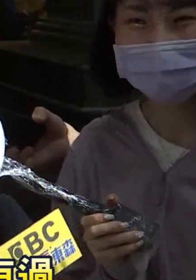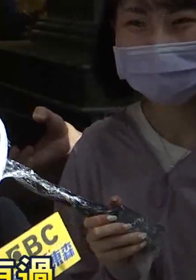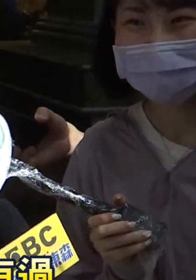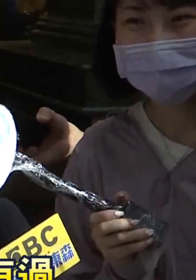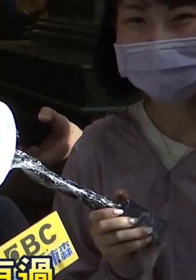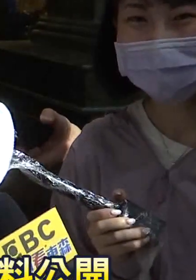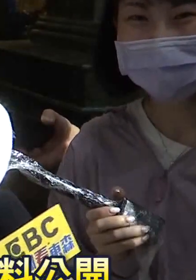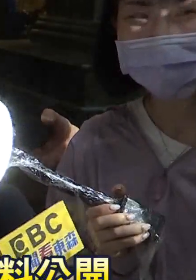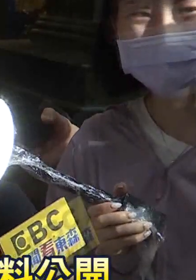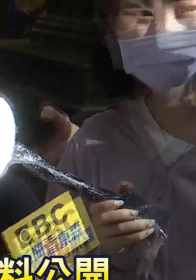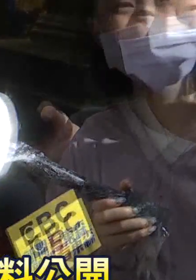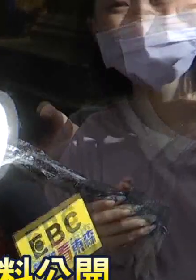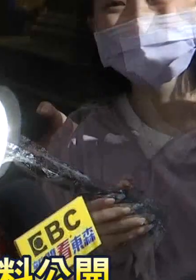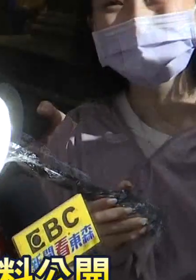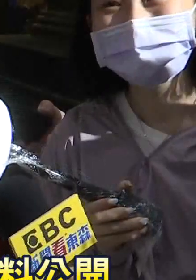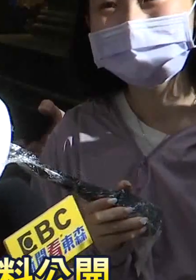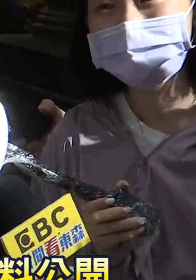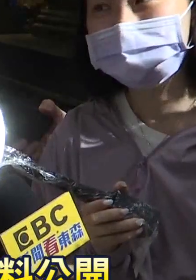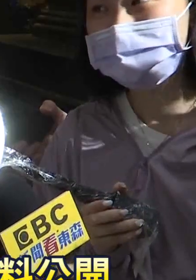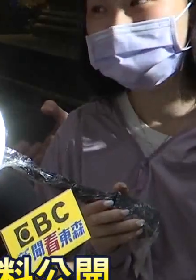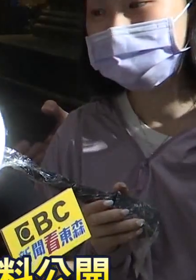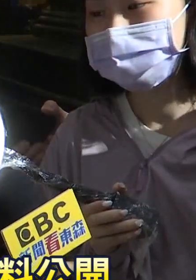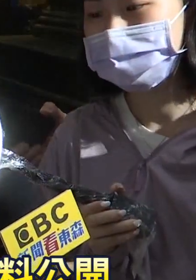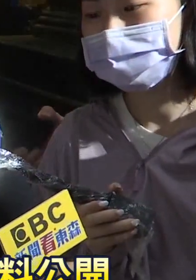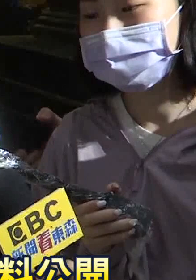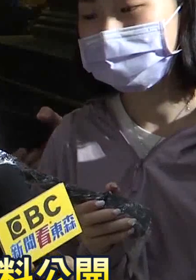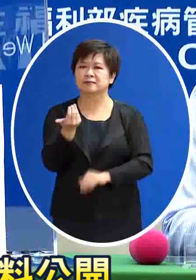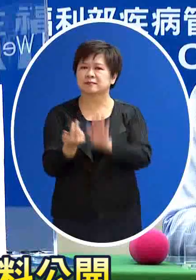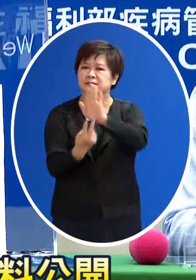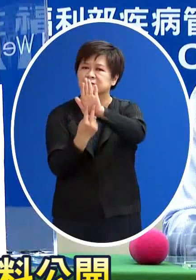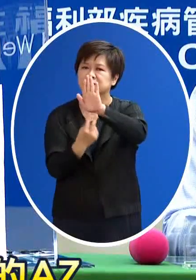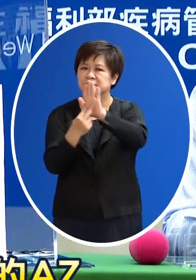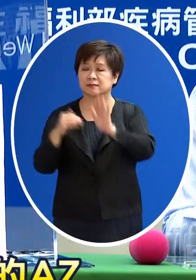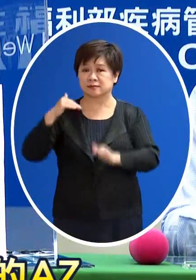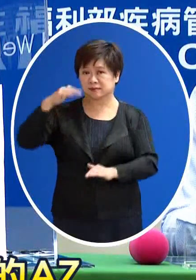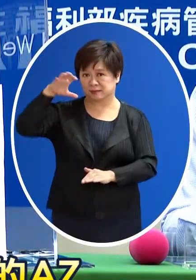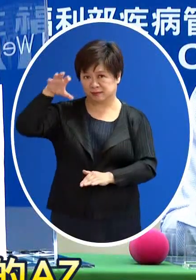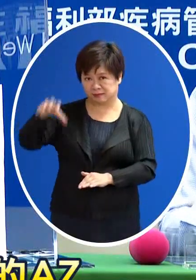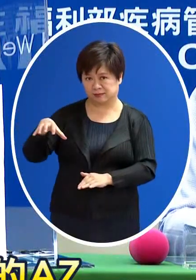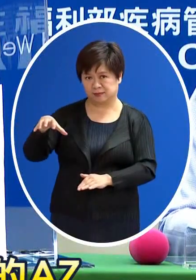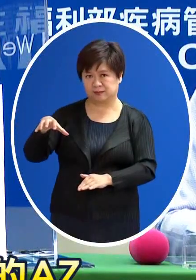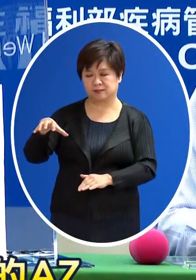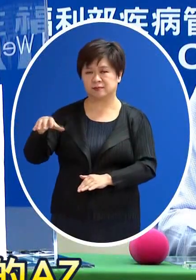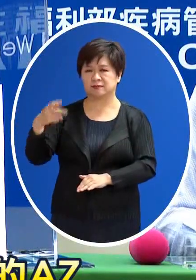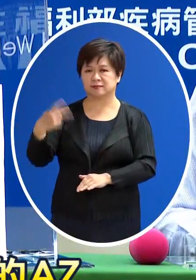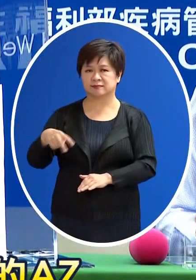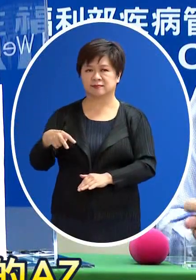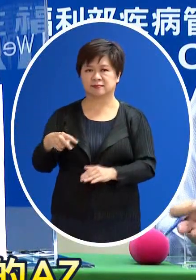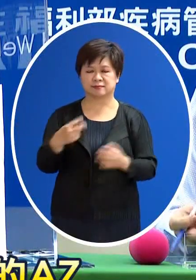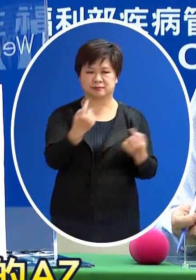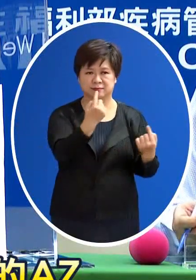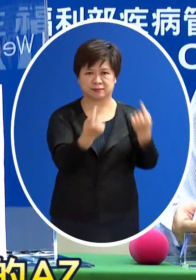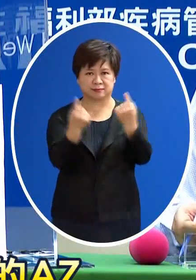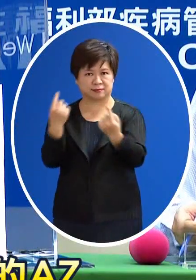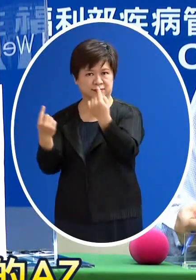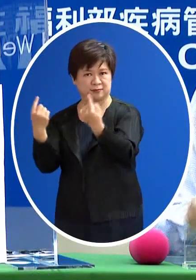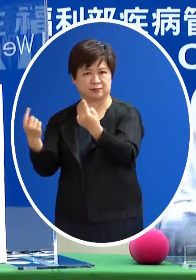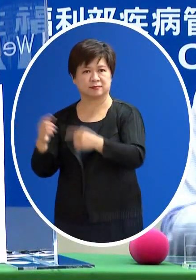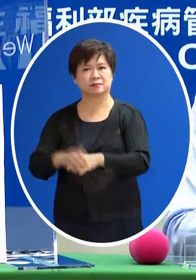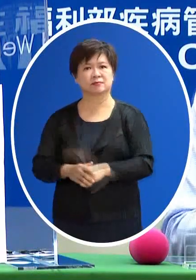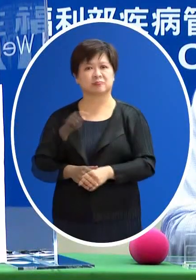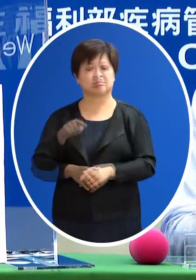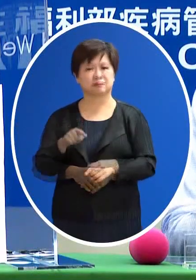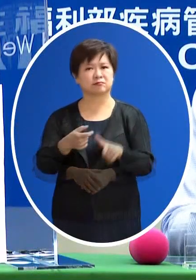过了，高端跟联雅都把他的资料公开。 高端哈，那还有这相关比较的这一季，这我